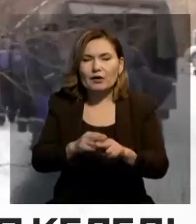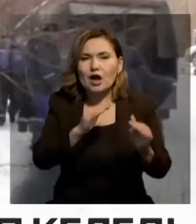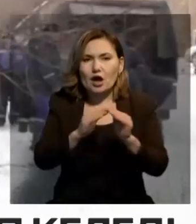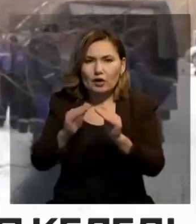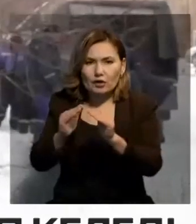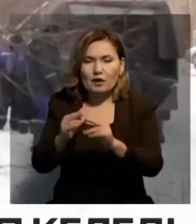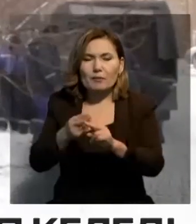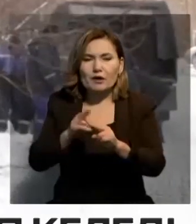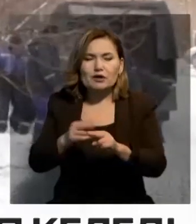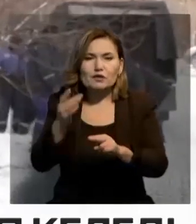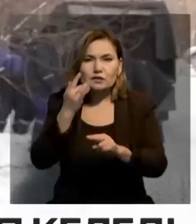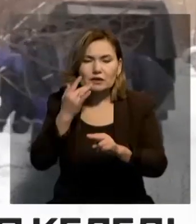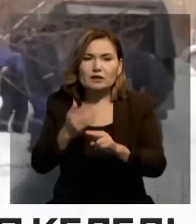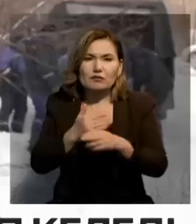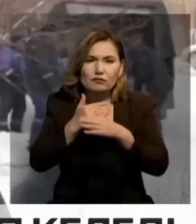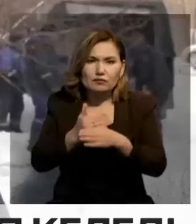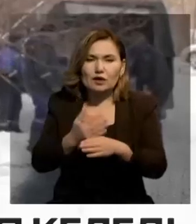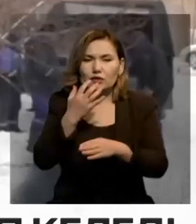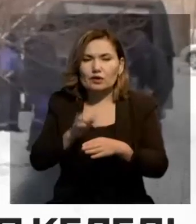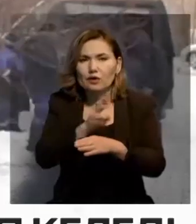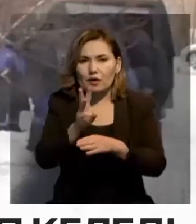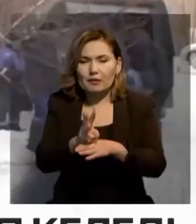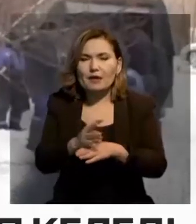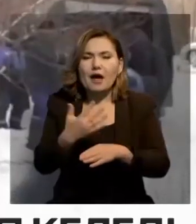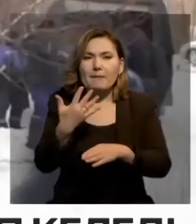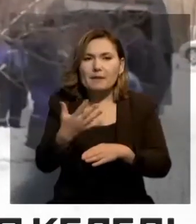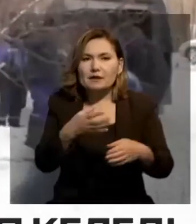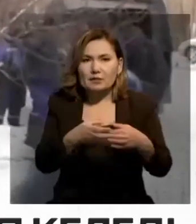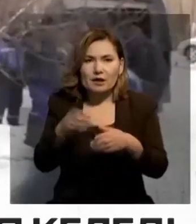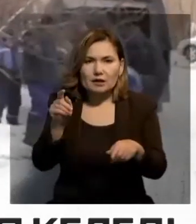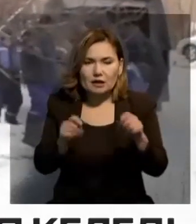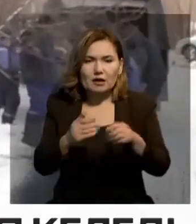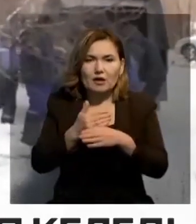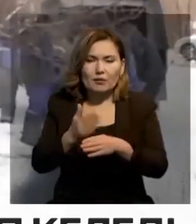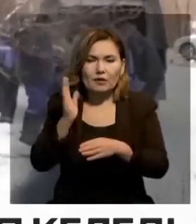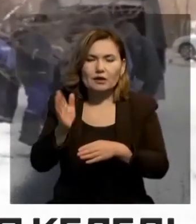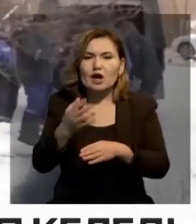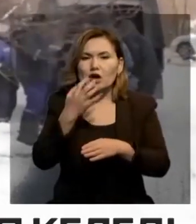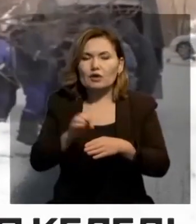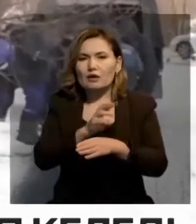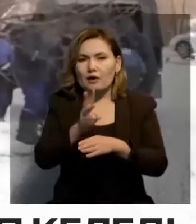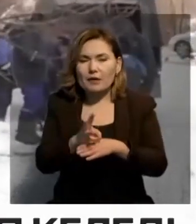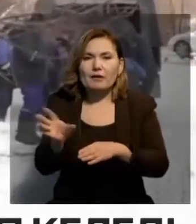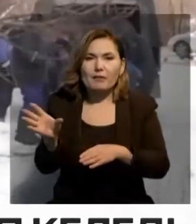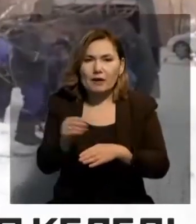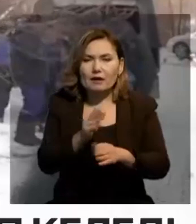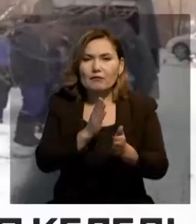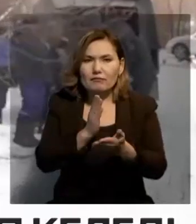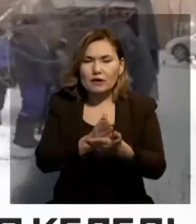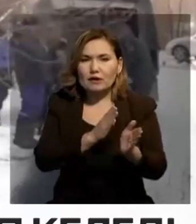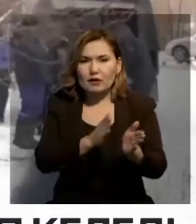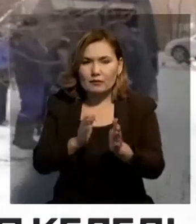тұрғындарымен байланыстамыз. Тұрғындар жөндеу бригадаларына белсенді түрде көмек көрсетіп жатыр. Жылумен қамту жүйесінде жылу бар, тек кей